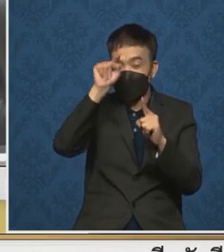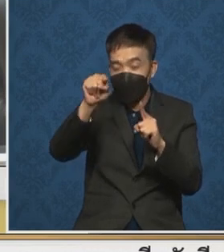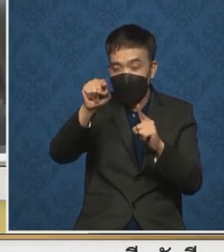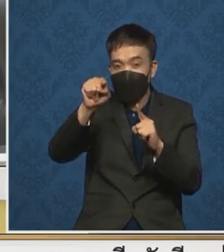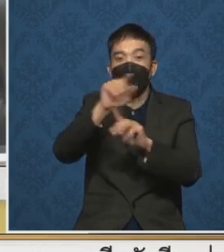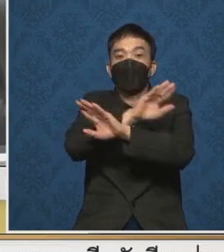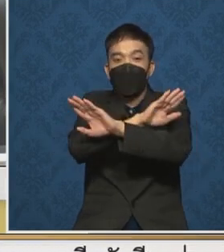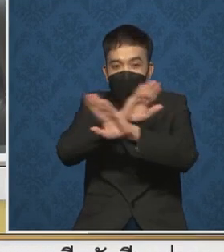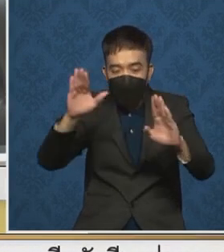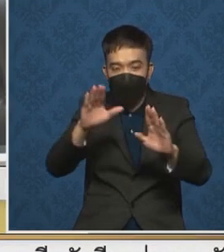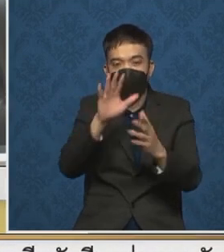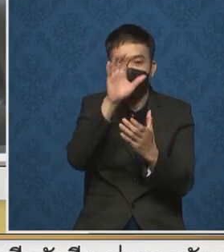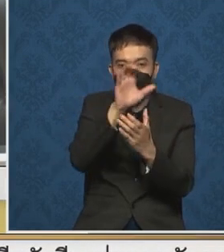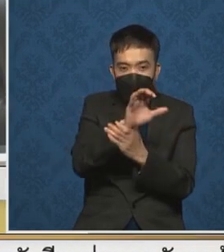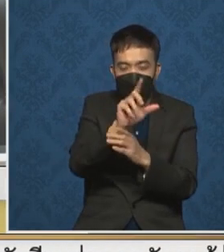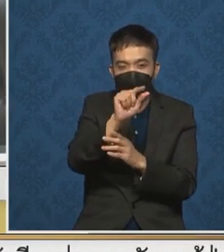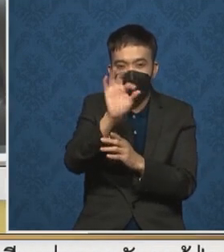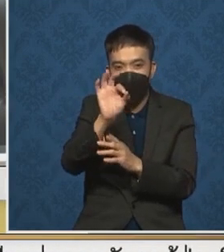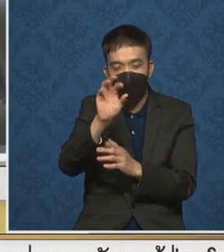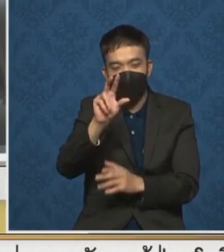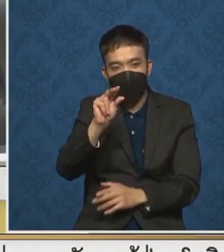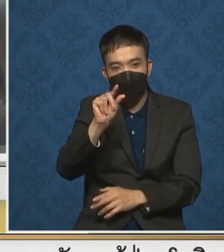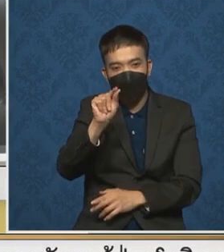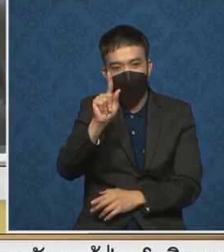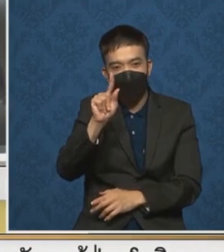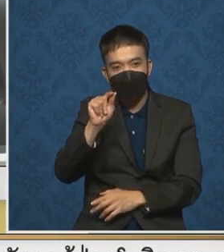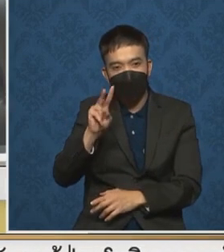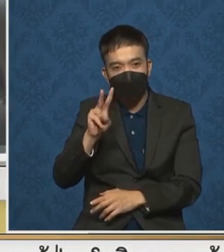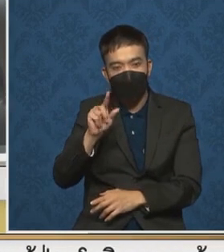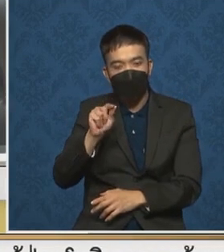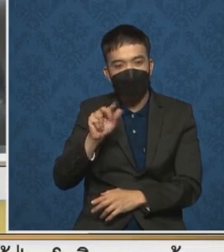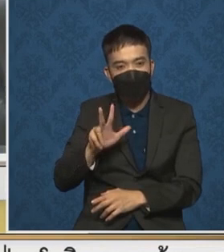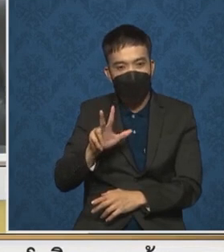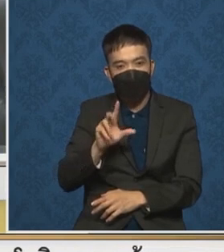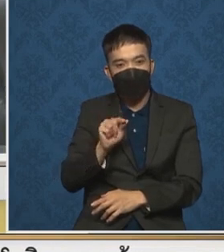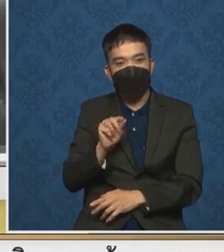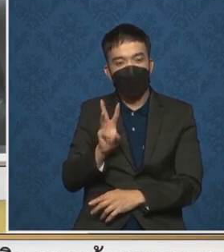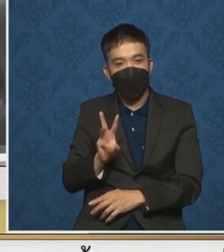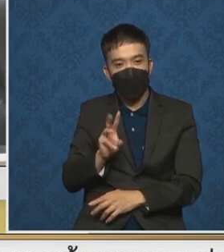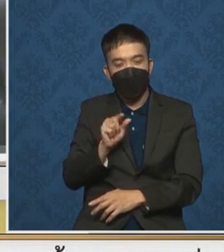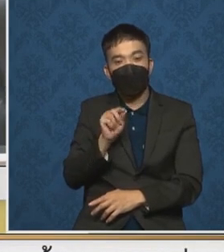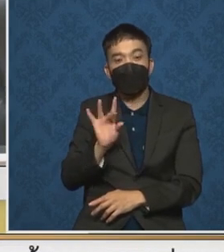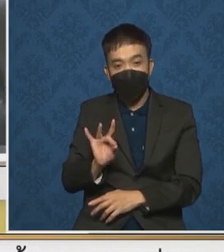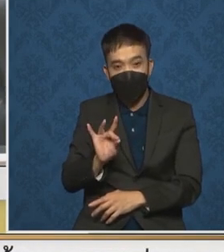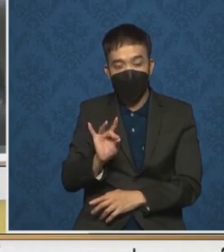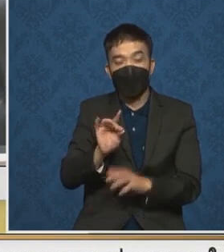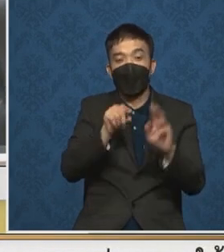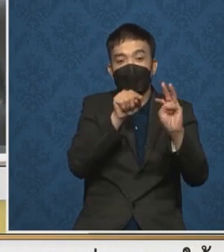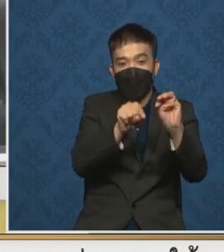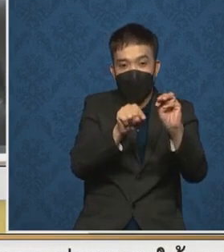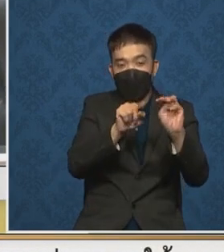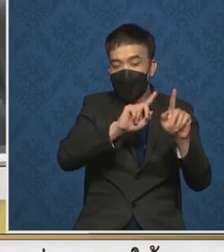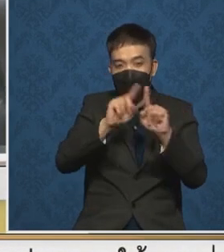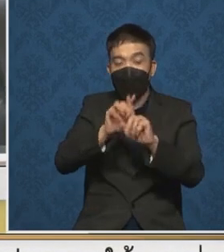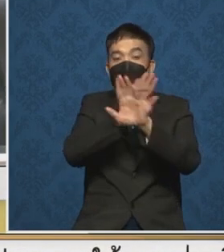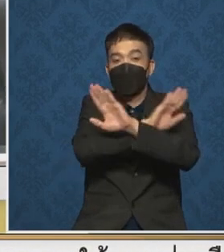มาตา 19, 20, 21, 22, 23แล้วก็ 26, 28 ก็คออะไรมยให้